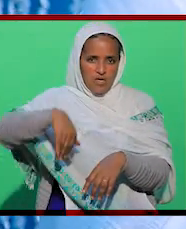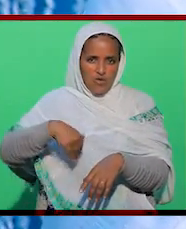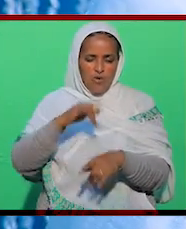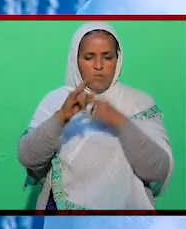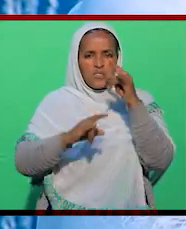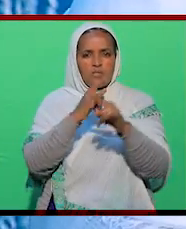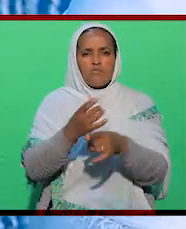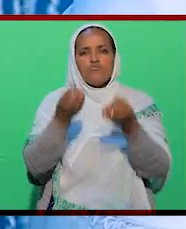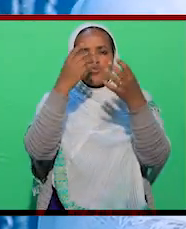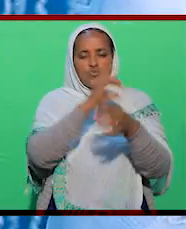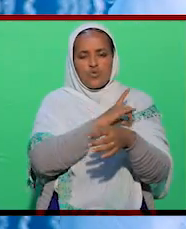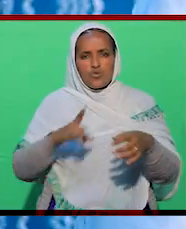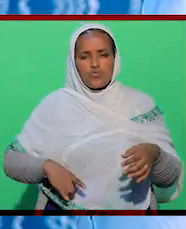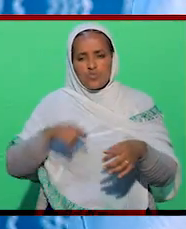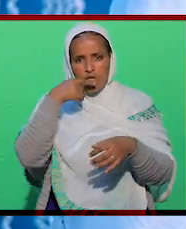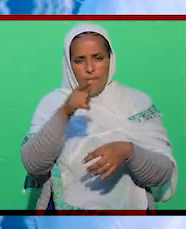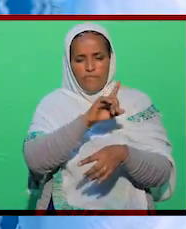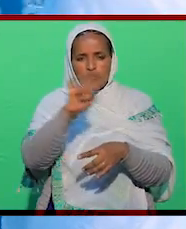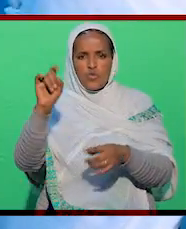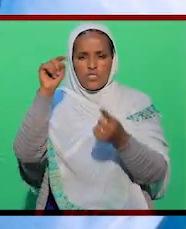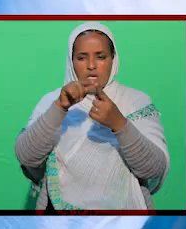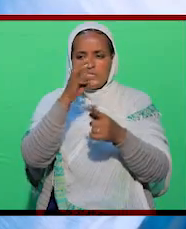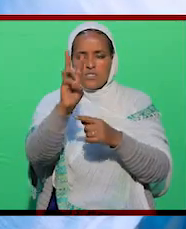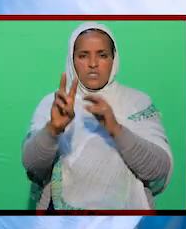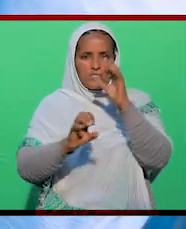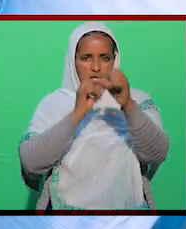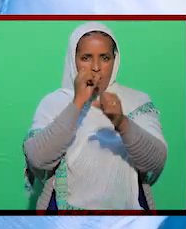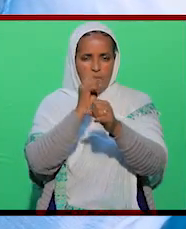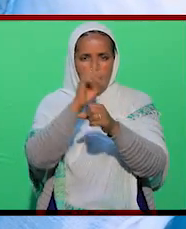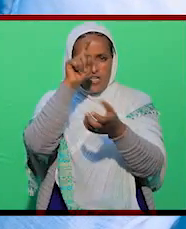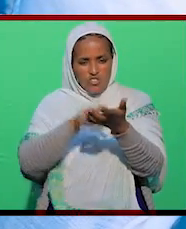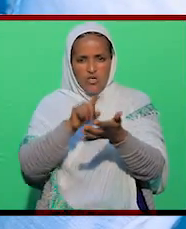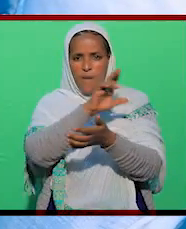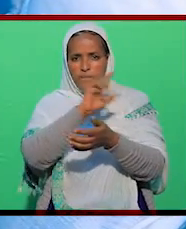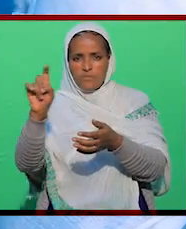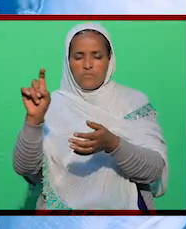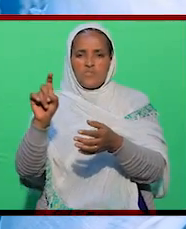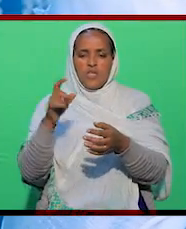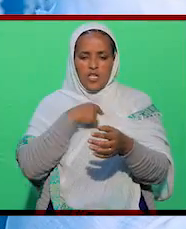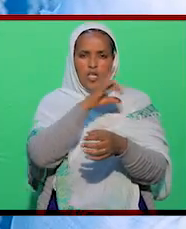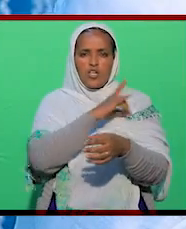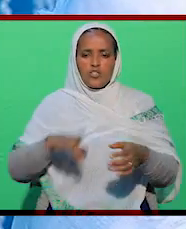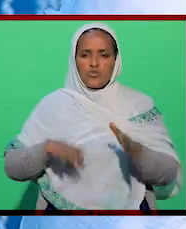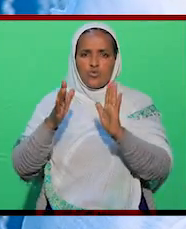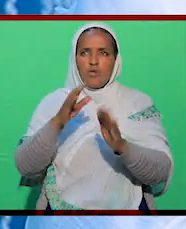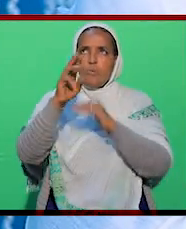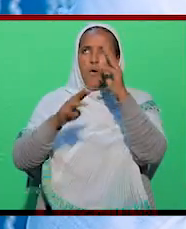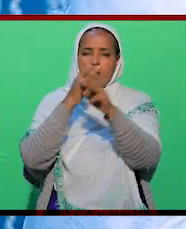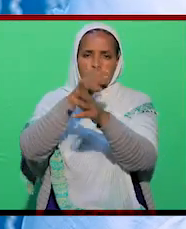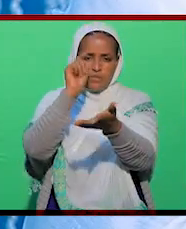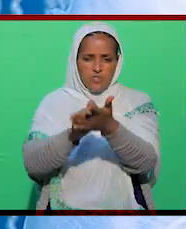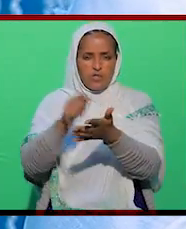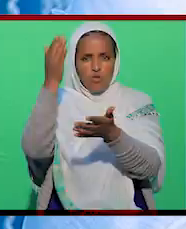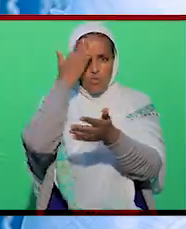ነው የቀረው። በየዘመናቱ ብዙ ክርስቶስ ነን ያሉ ከመቶ ዓመት እስከ 16 ዓመት በ1500 ዓመት እኔ ክርስቶስ ነኝ